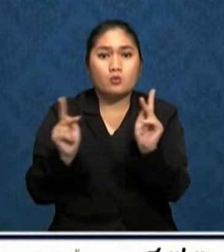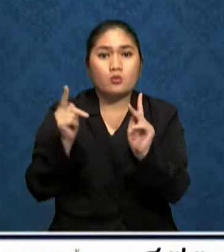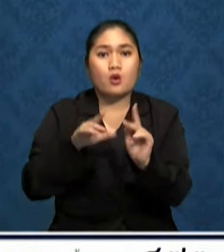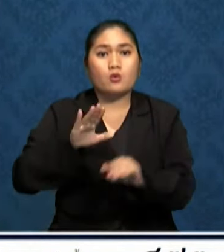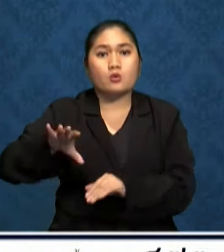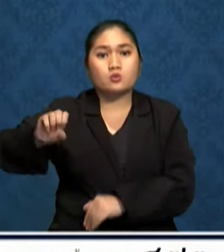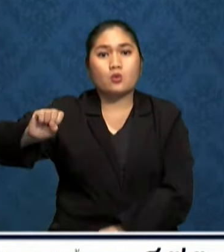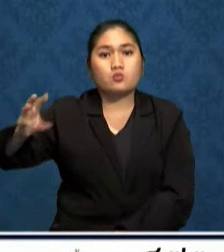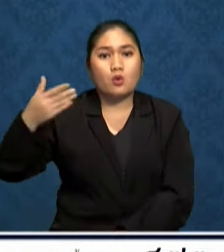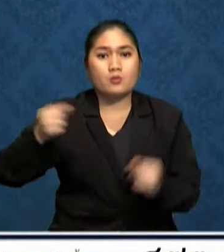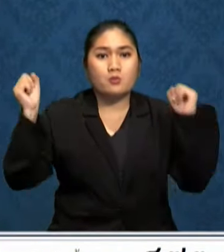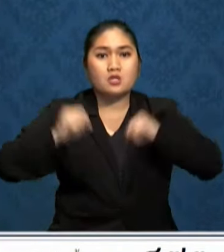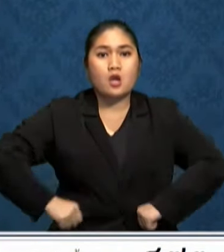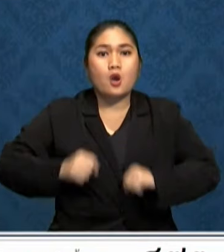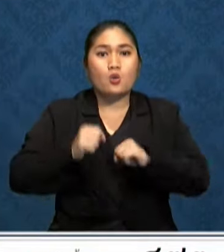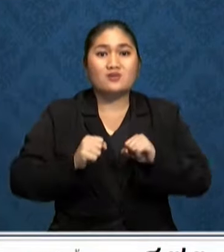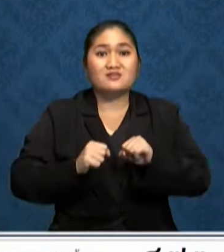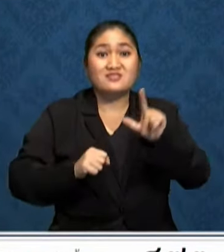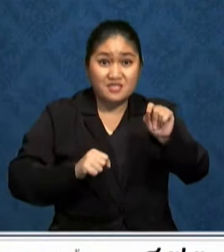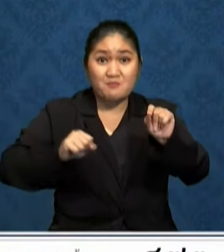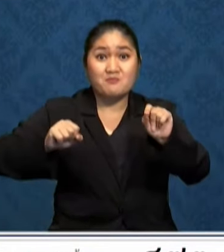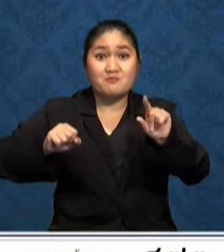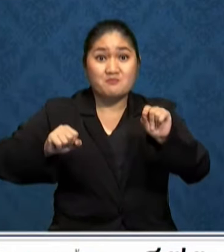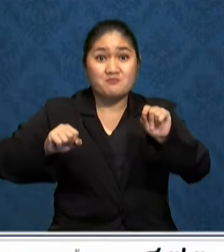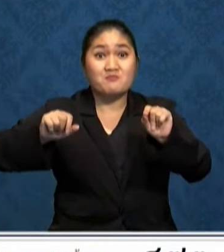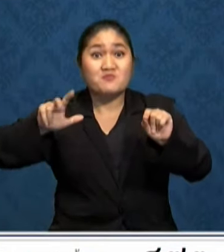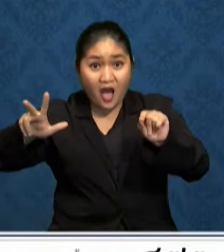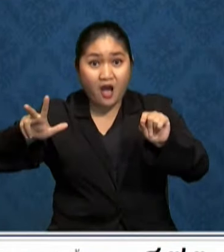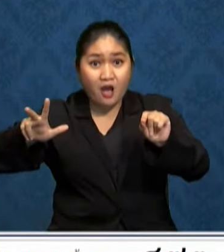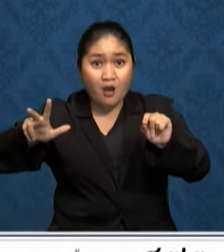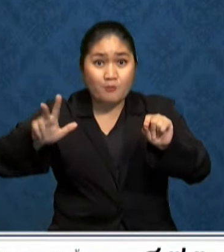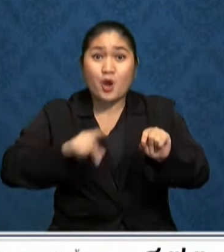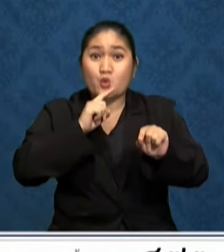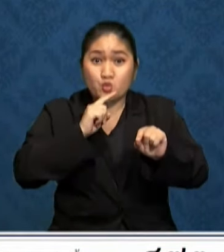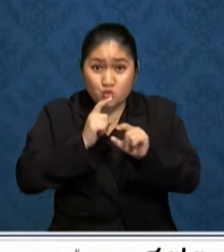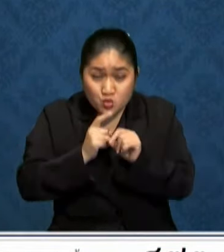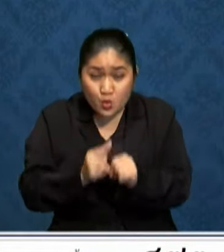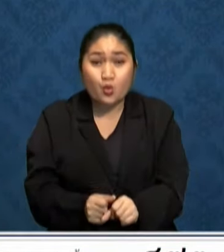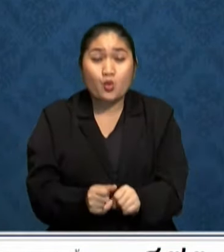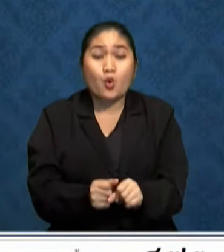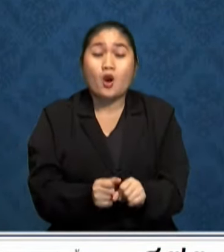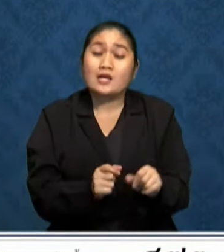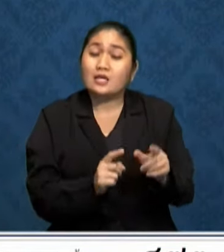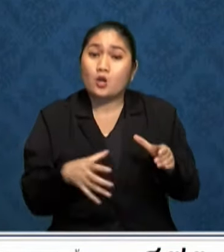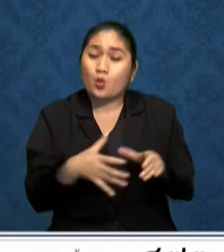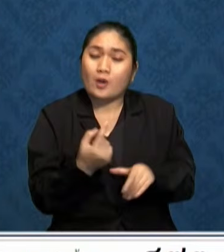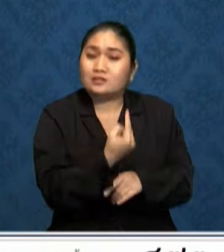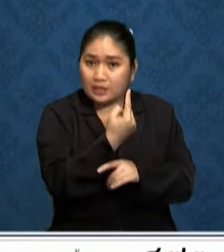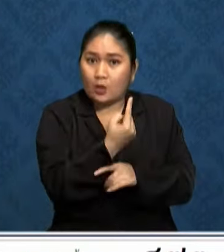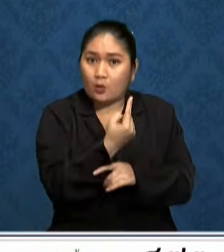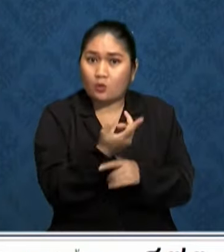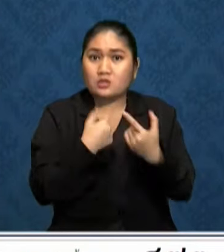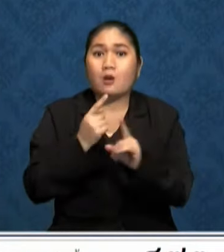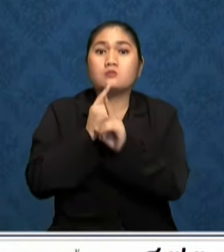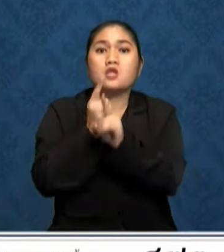สวขวุสภาศา้คงกะติกาเสียงขางมาก 1 ชั้น ตามร้างในสภาพูการรศ.